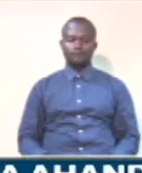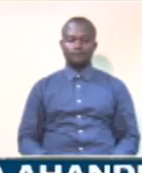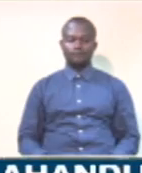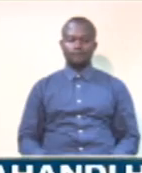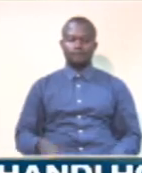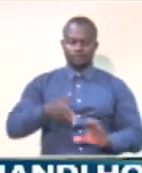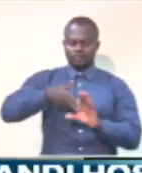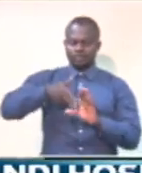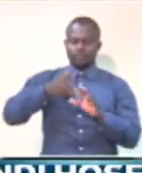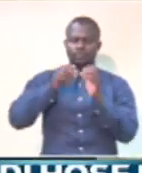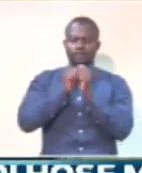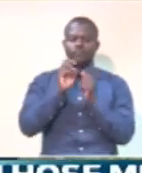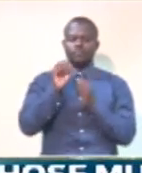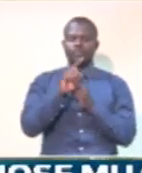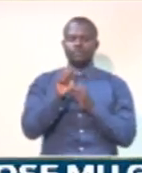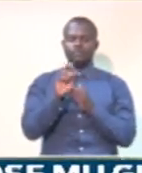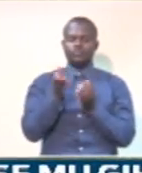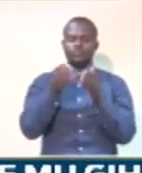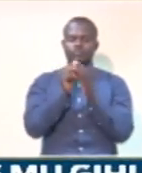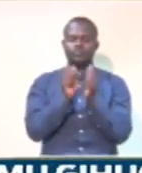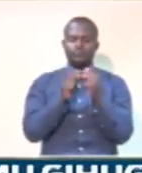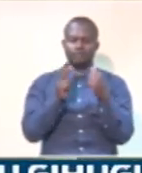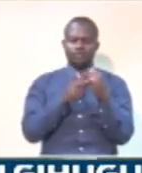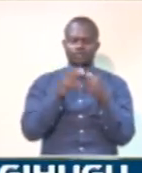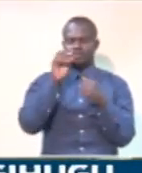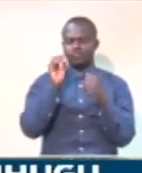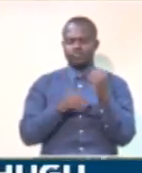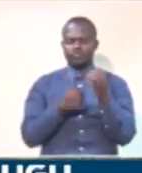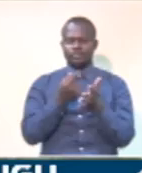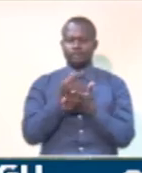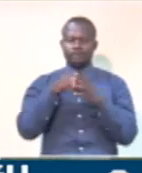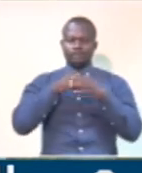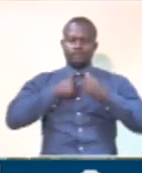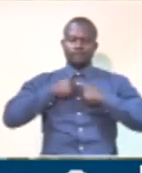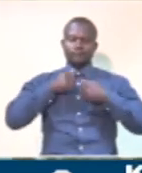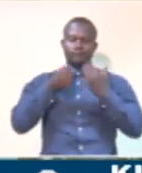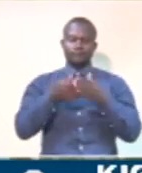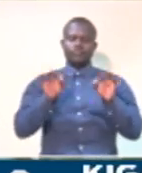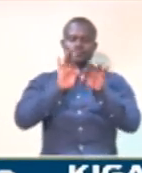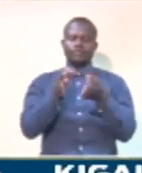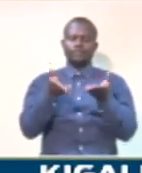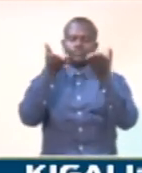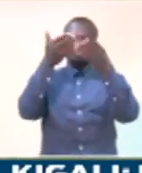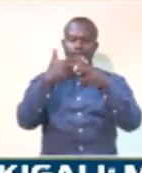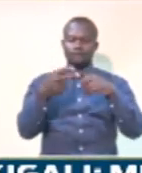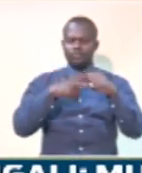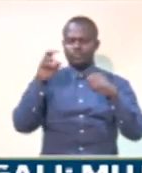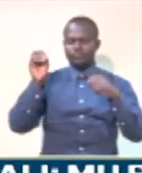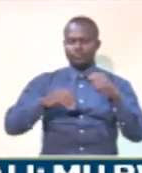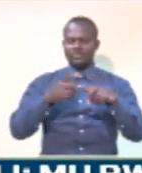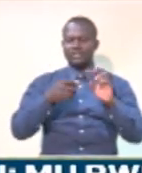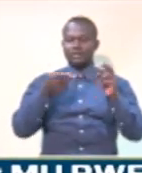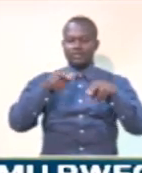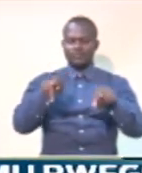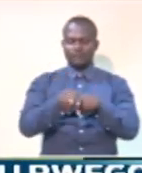Ndayambaje. Lisansi na mazutu ku isoko mpuzamahanga byazamutseho 17%. Ibyo bikaba byari gutuma mu Rwanda ibyo biciro bizamukaho 7%. Gusa siko byagenze,